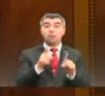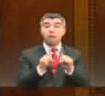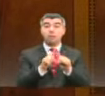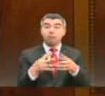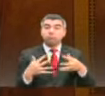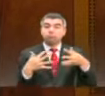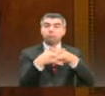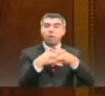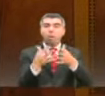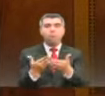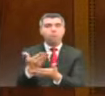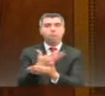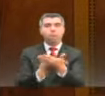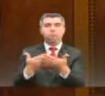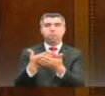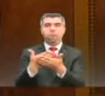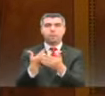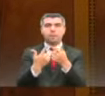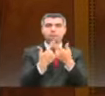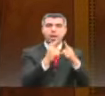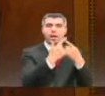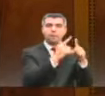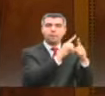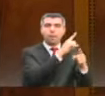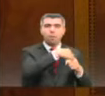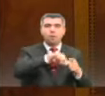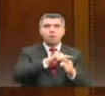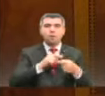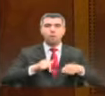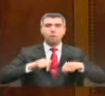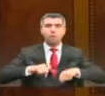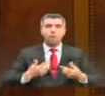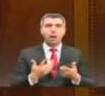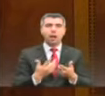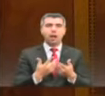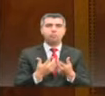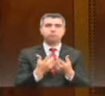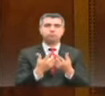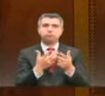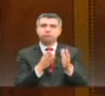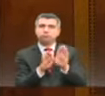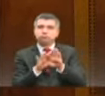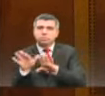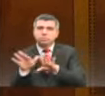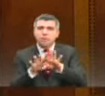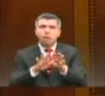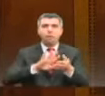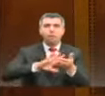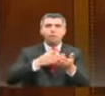الجماعية لمختلف المؤسسات والقوى الوطنية الحية في صيانة النموذج